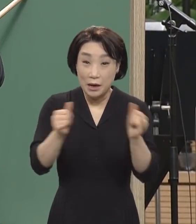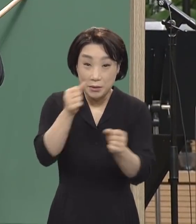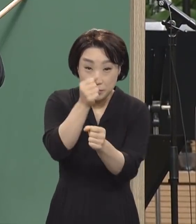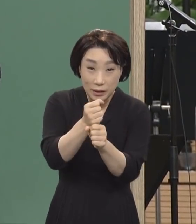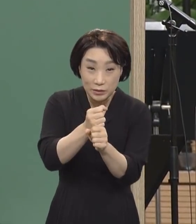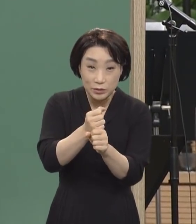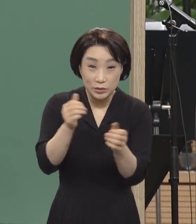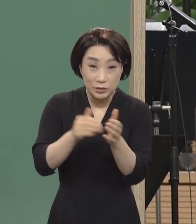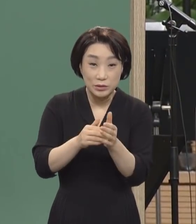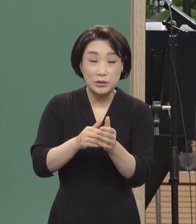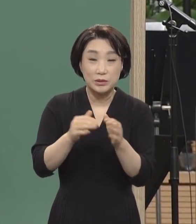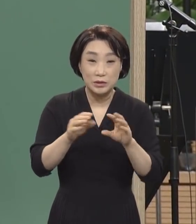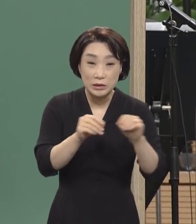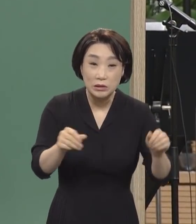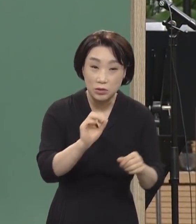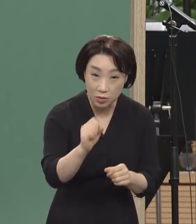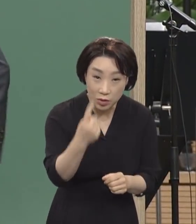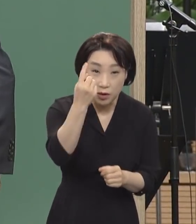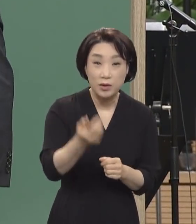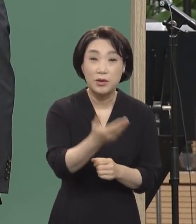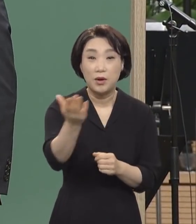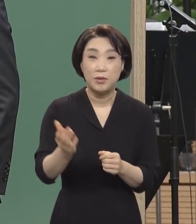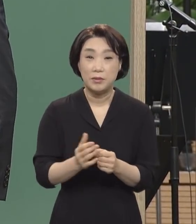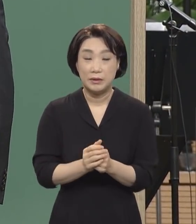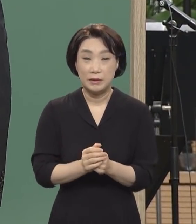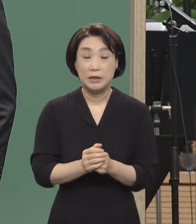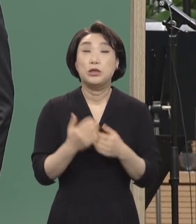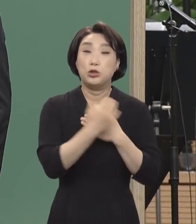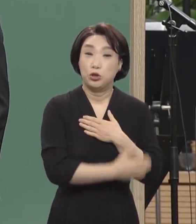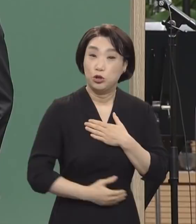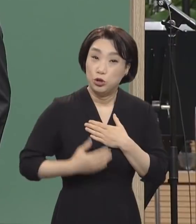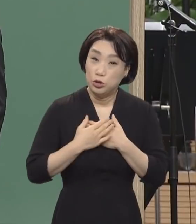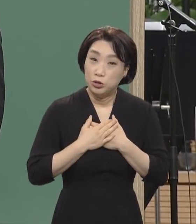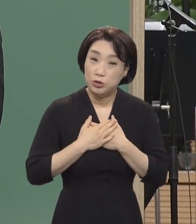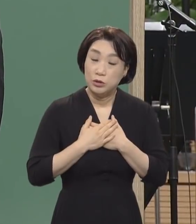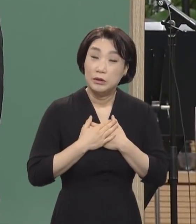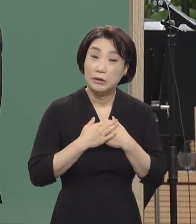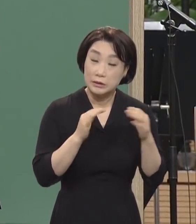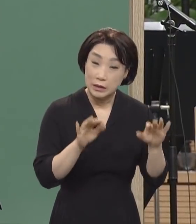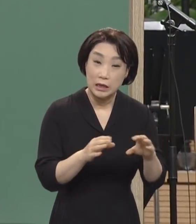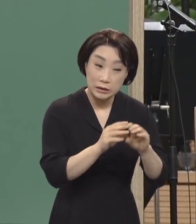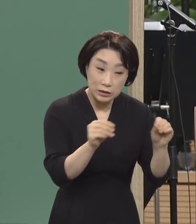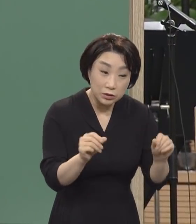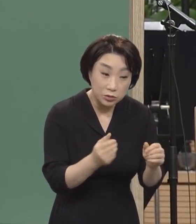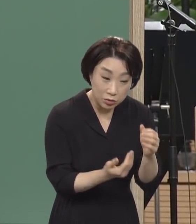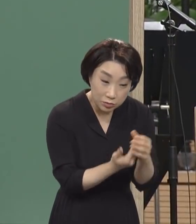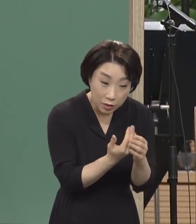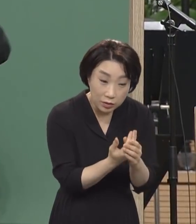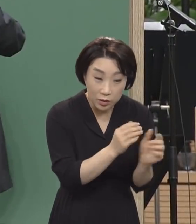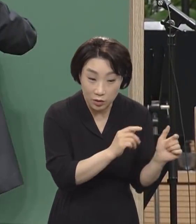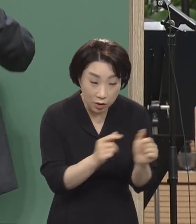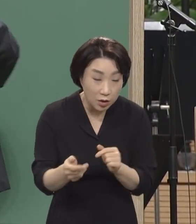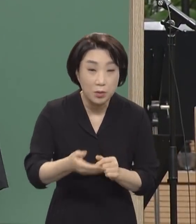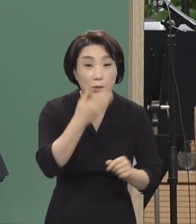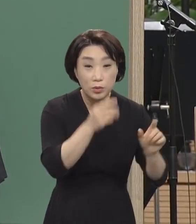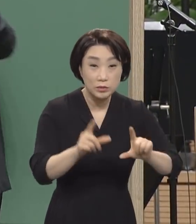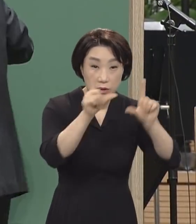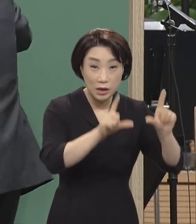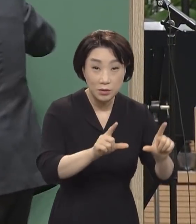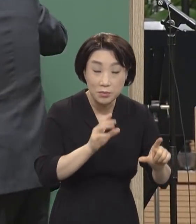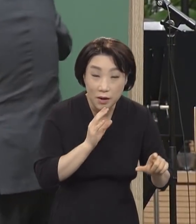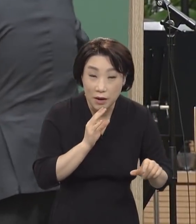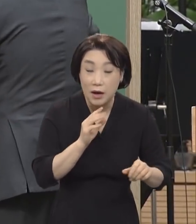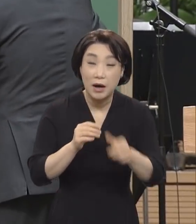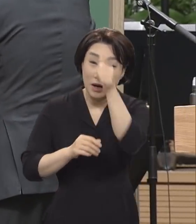만들었어요. 그래서 흙에서 나왔기 때문에, 육신은 흙에서 나오는 것으로 먹고 살고, 이